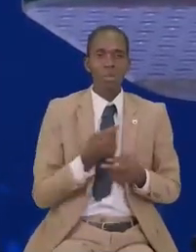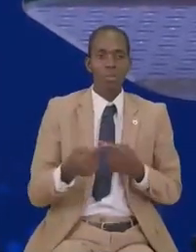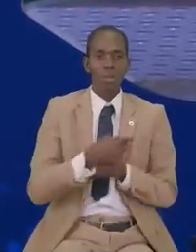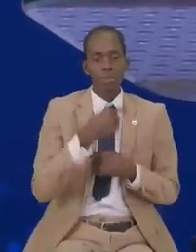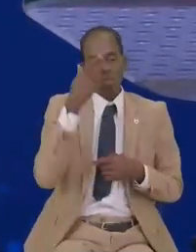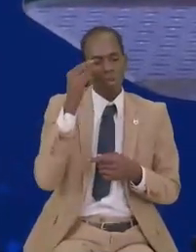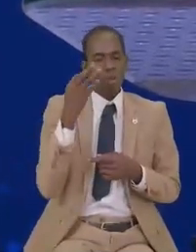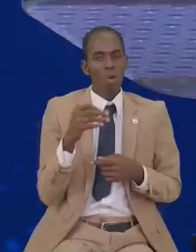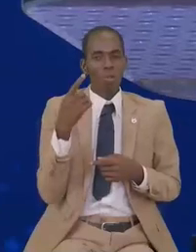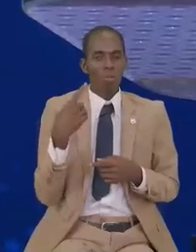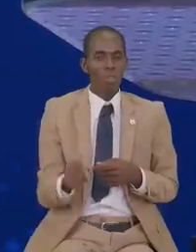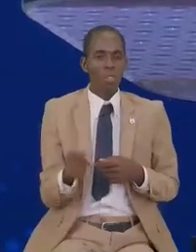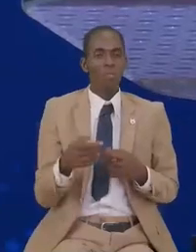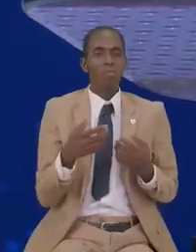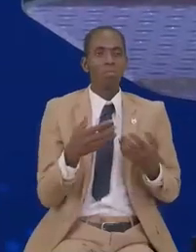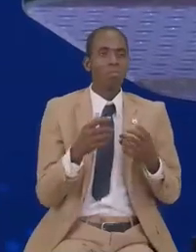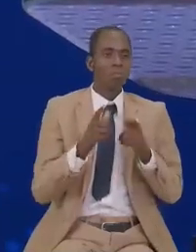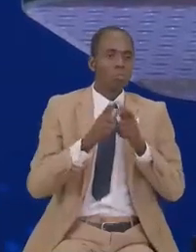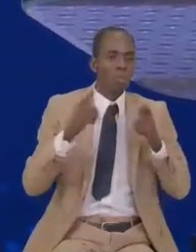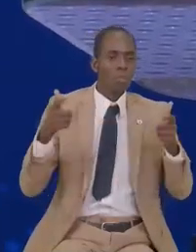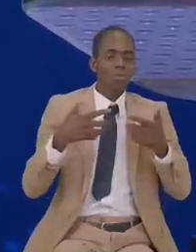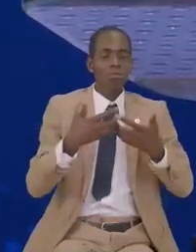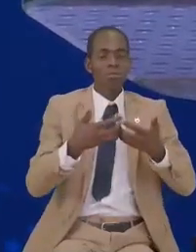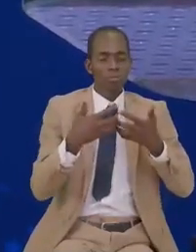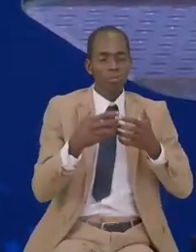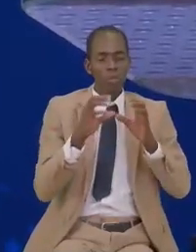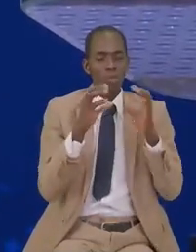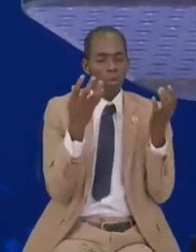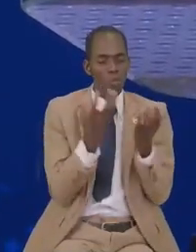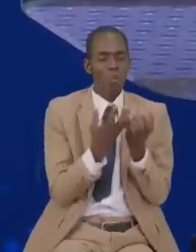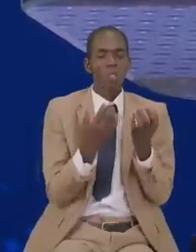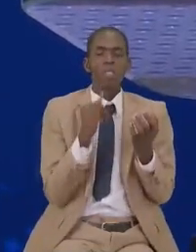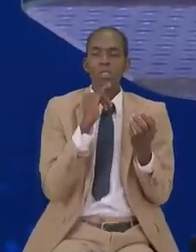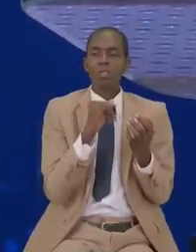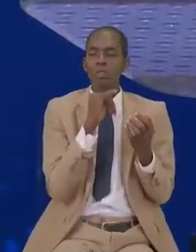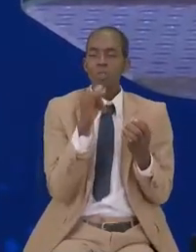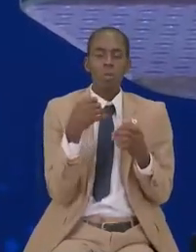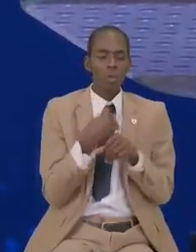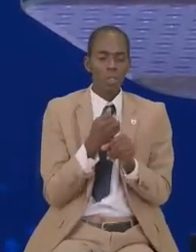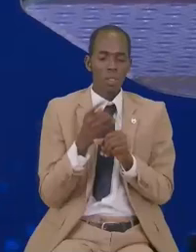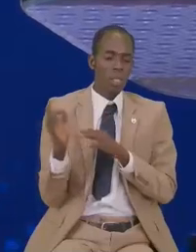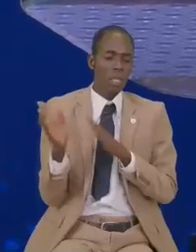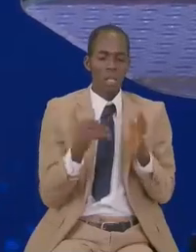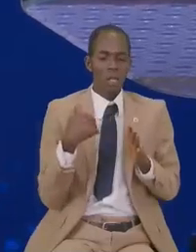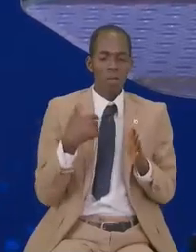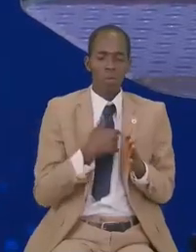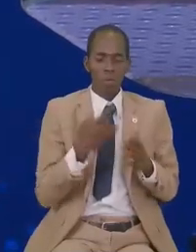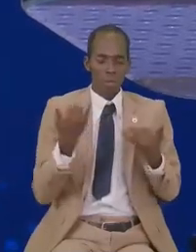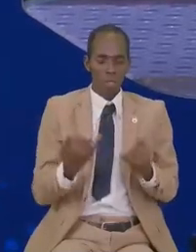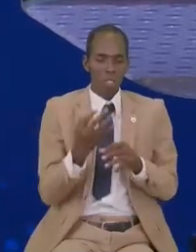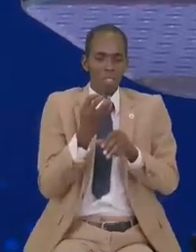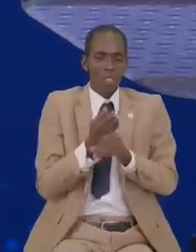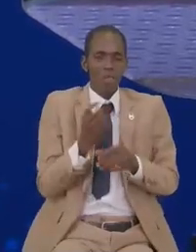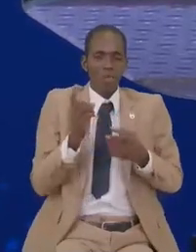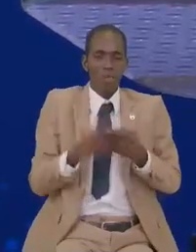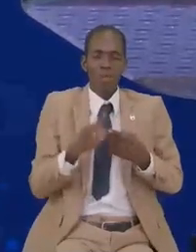de l'industrialisation, l'air n'est plus aussi pur que celui des